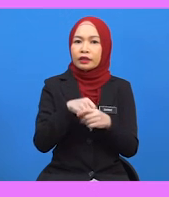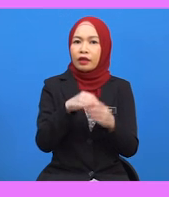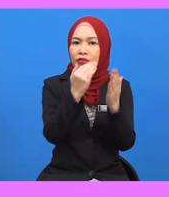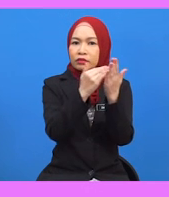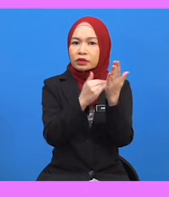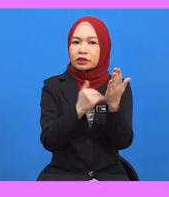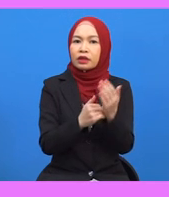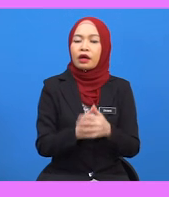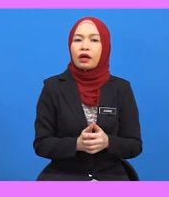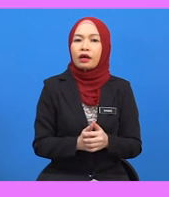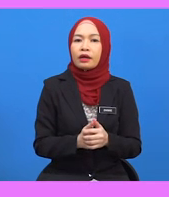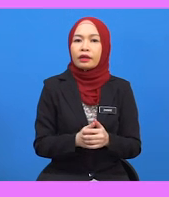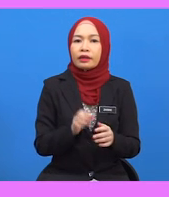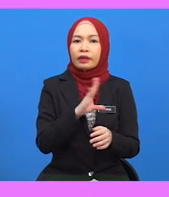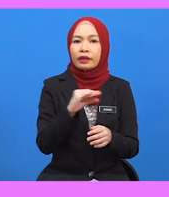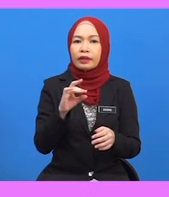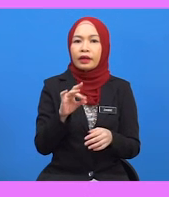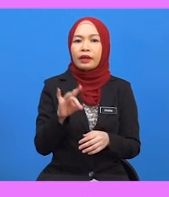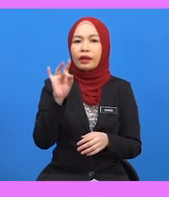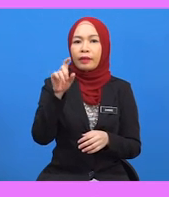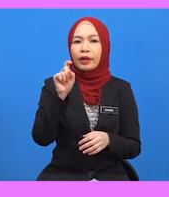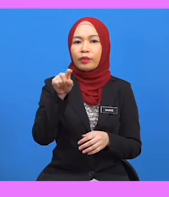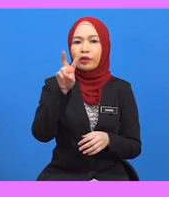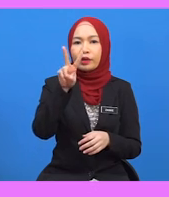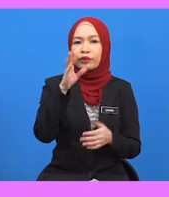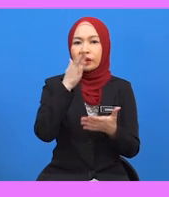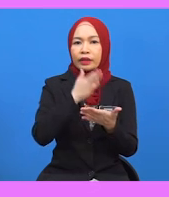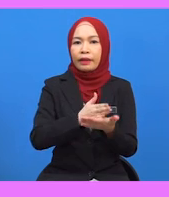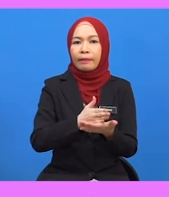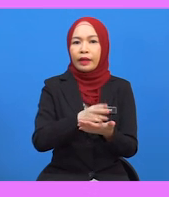8.2 tamat jika 9 tamat.